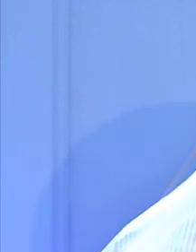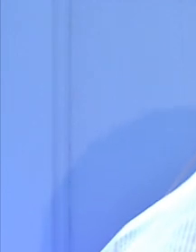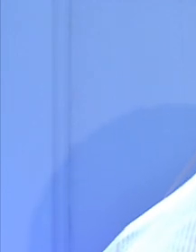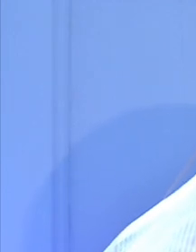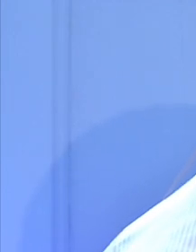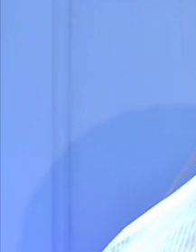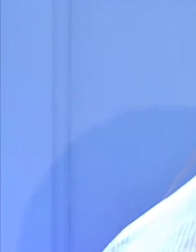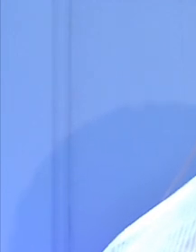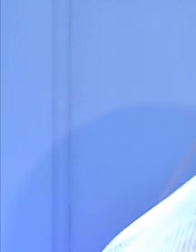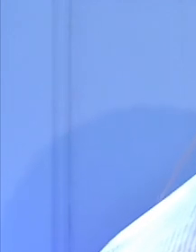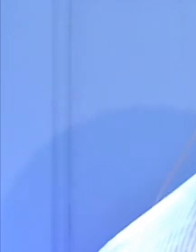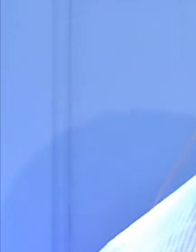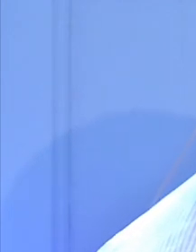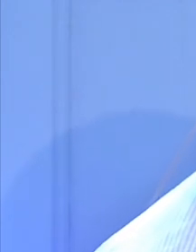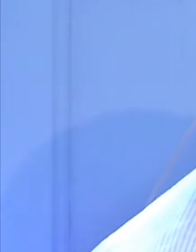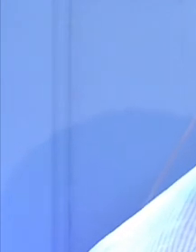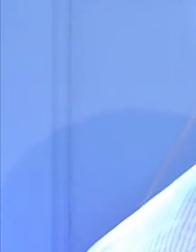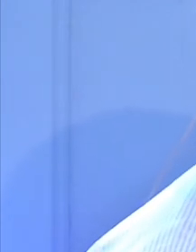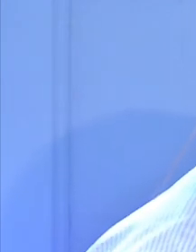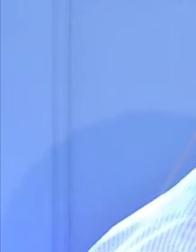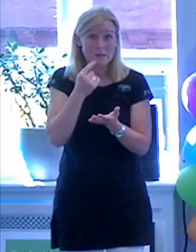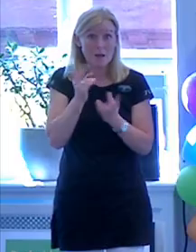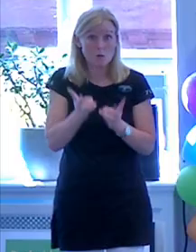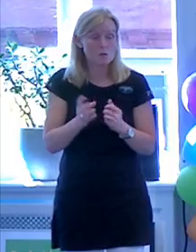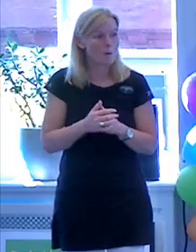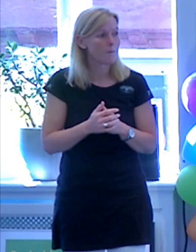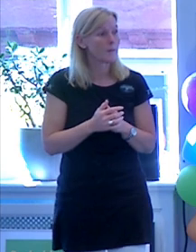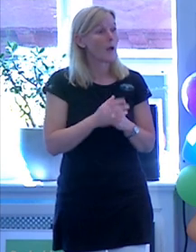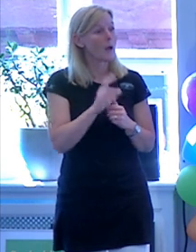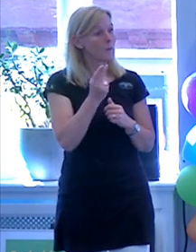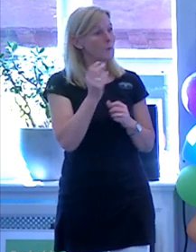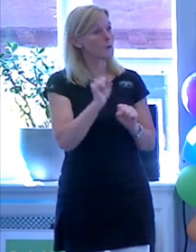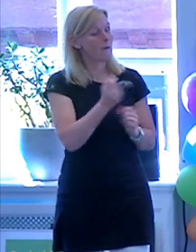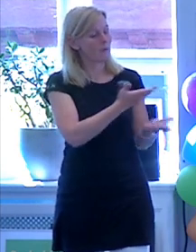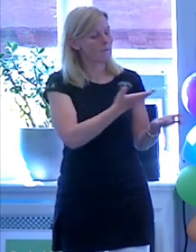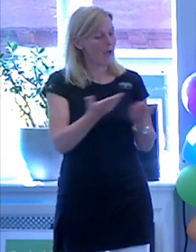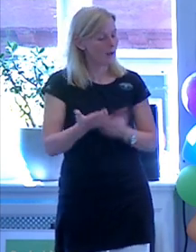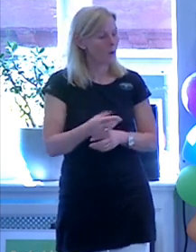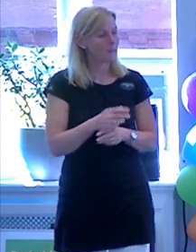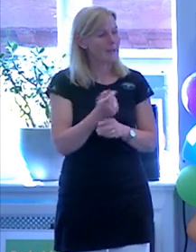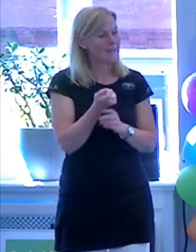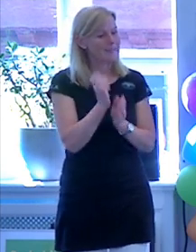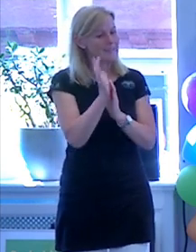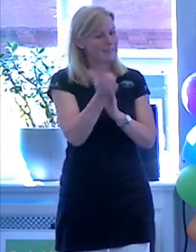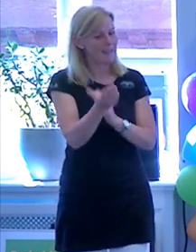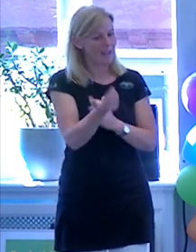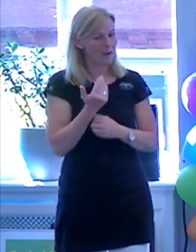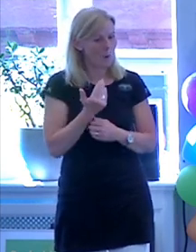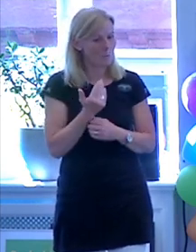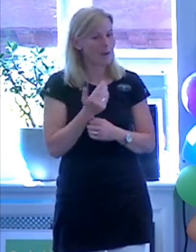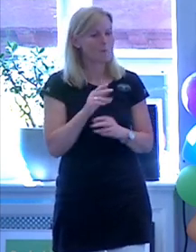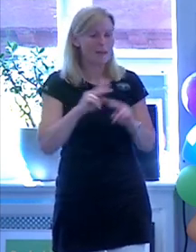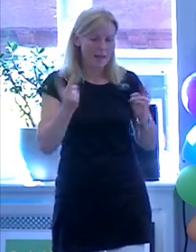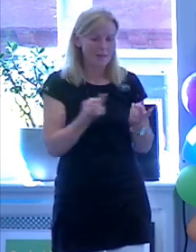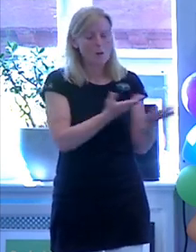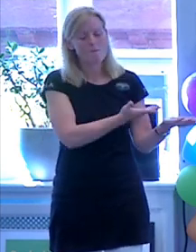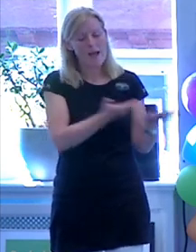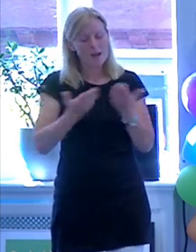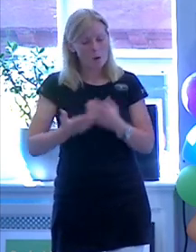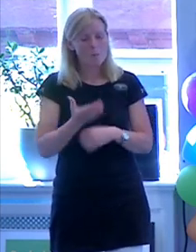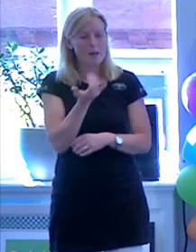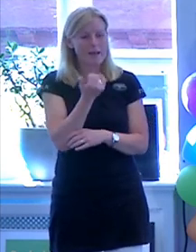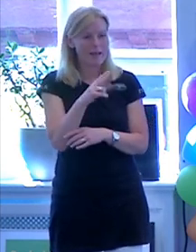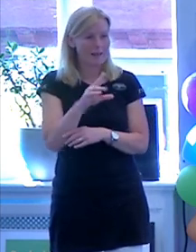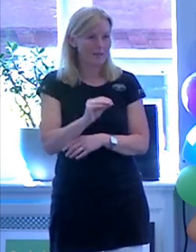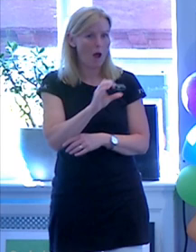för oss i kommunerna, kan jag säga. Jag tror det är på sin plats att välkomna den något sent ankomna, men synnerligen välkomna,